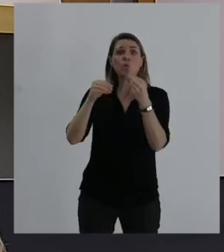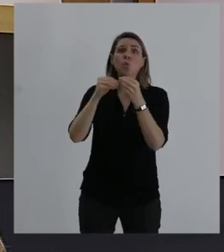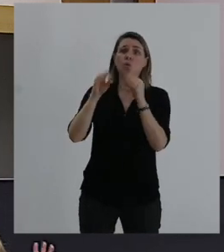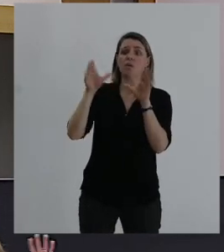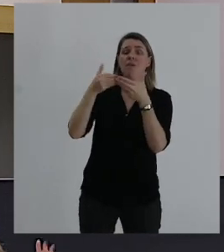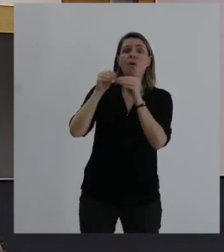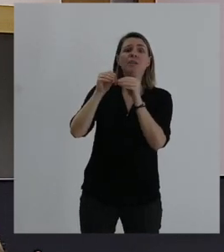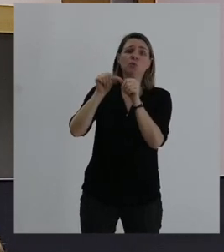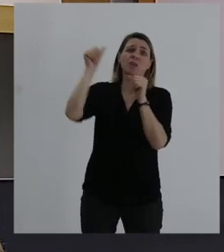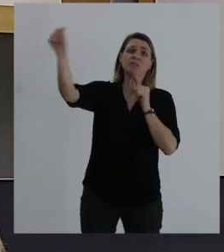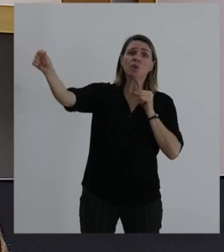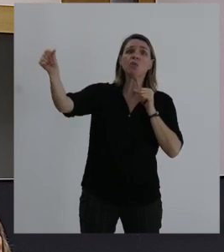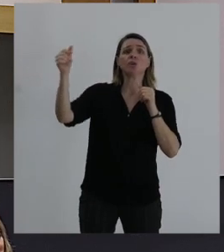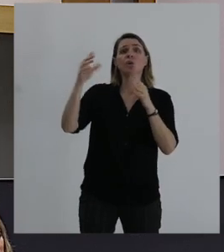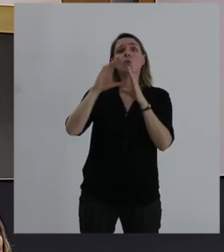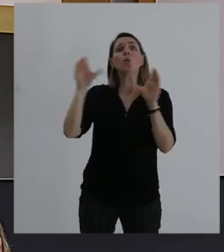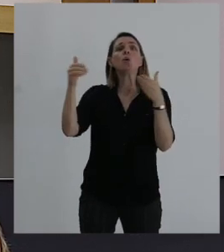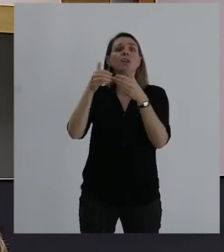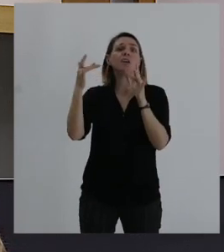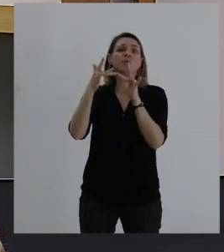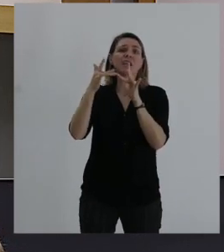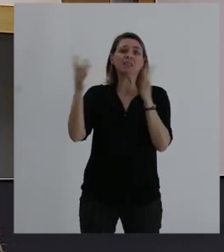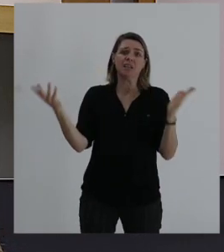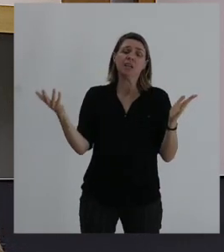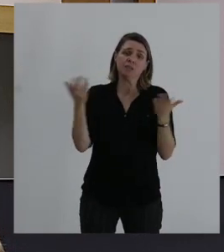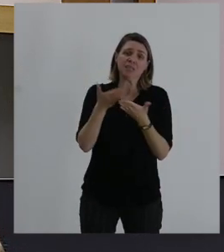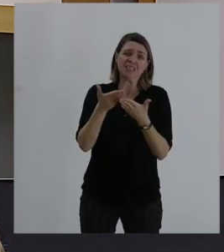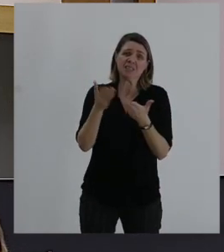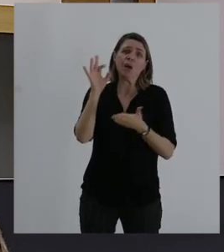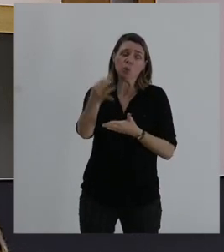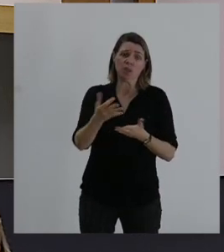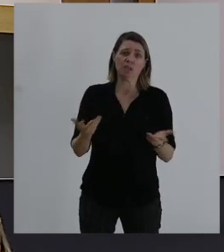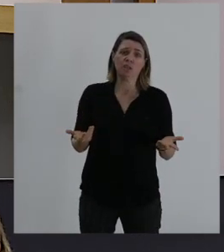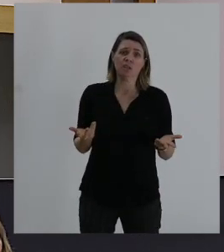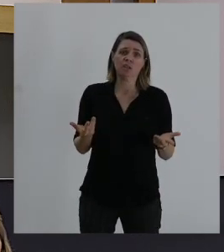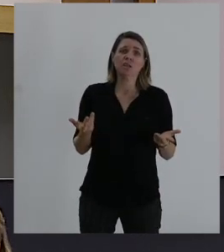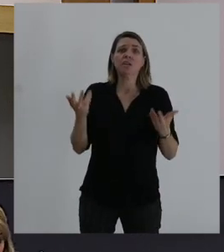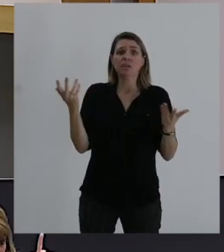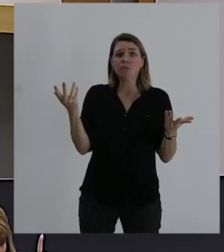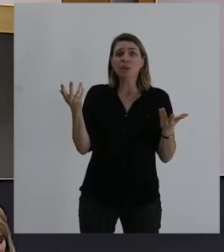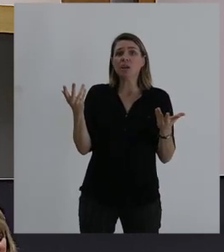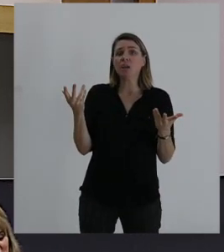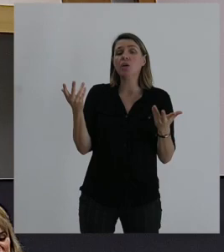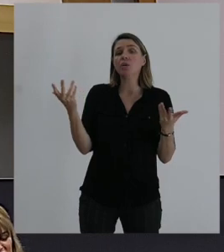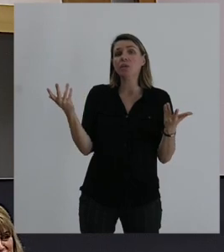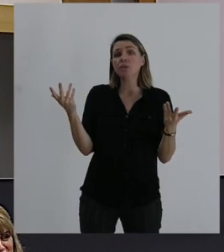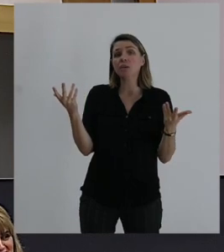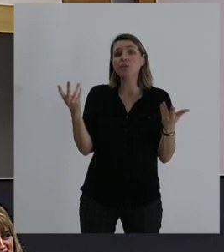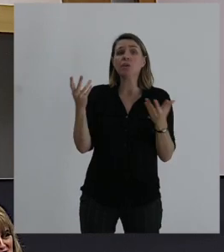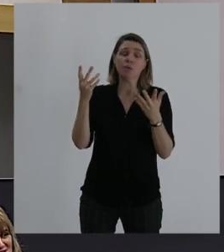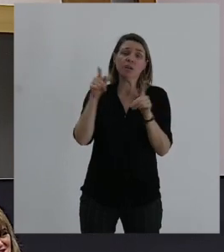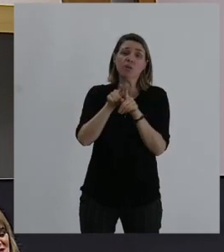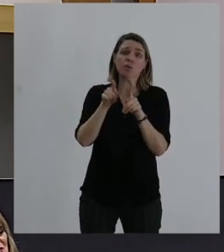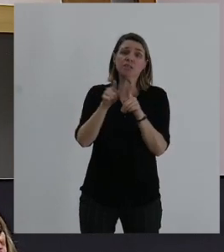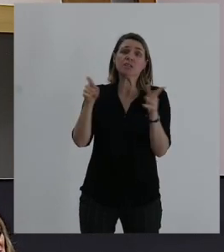des formations. Pas les campus connectés, je pense que c'est un prétexte pour parler des hybridations des connaissances. Oui, des hybridations des connaissances aussi, mais